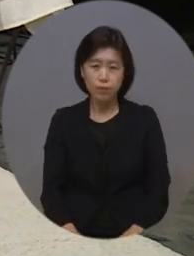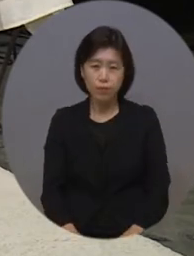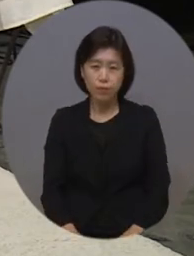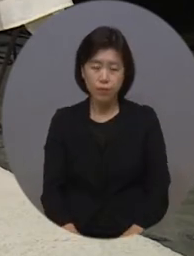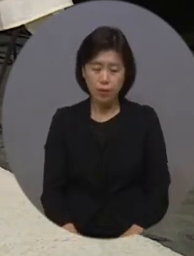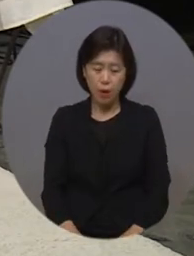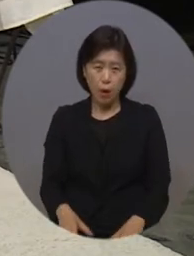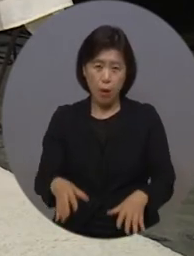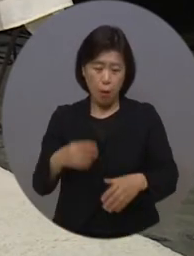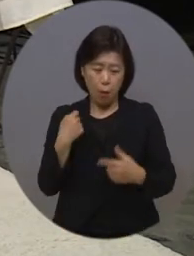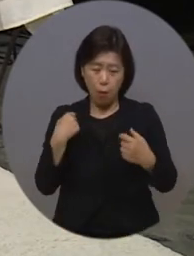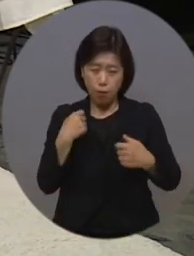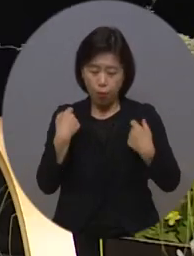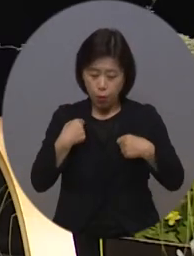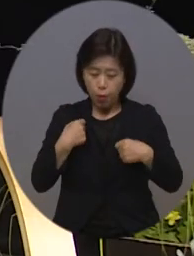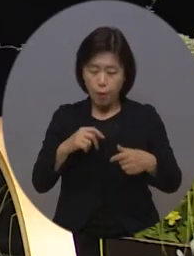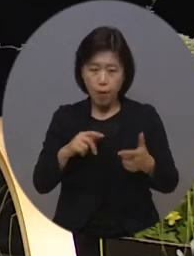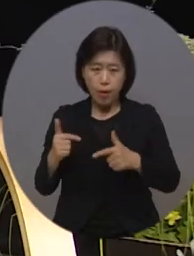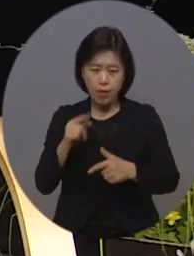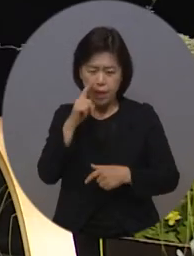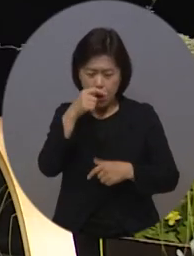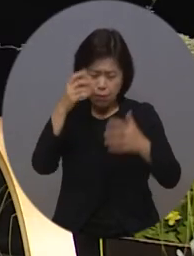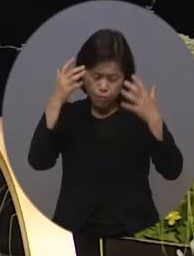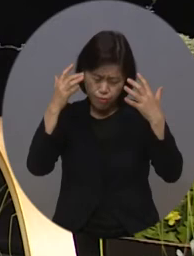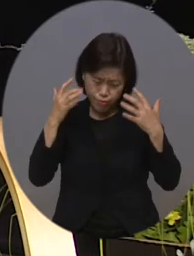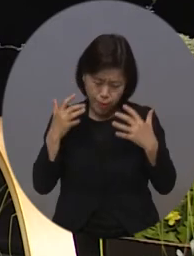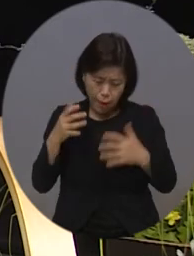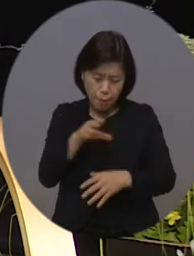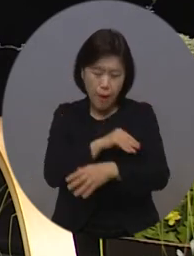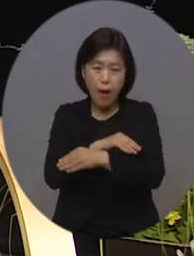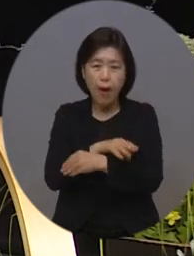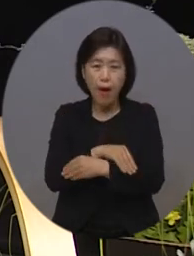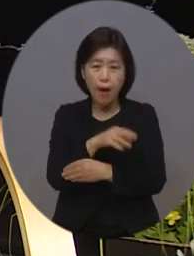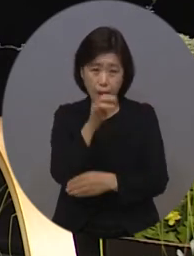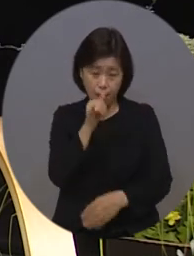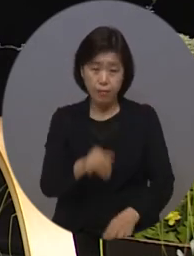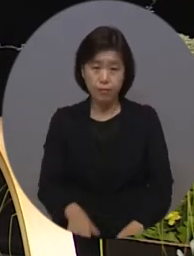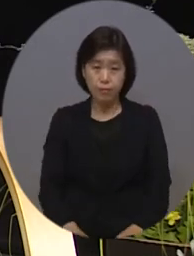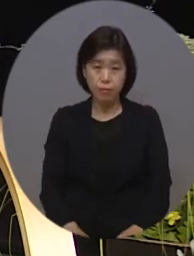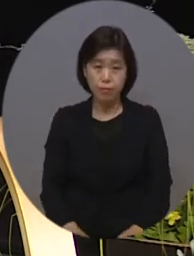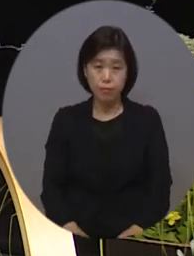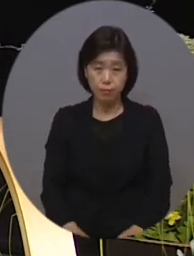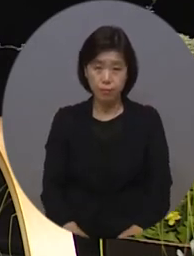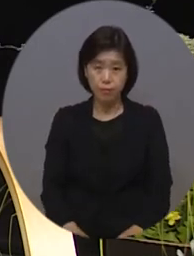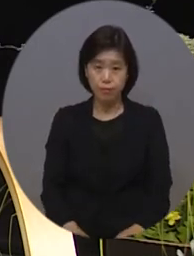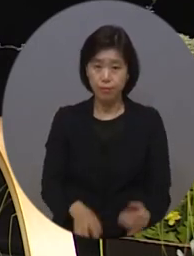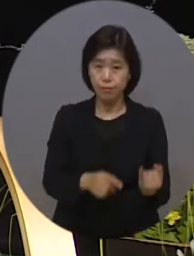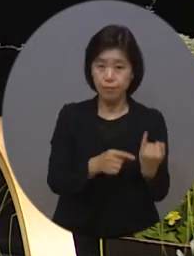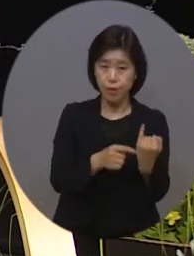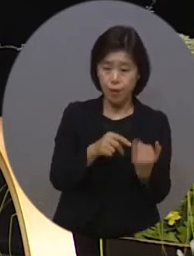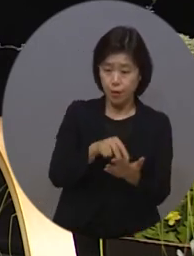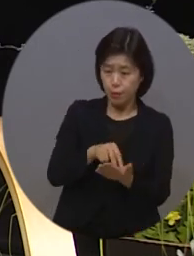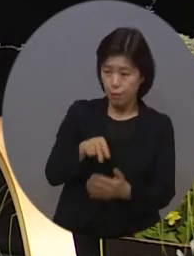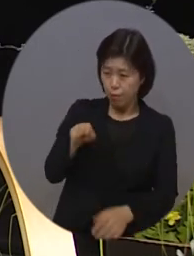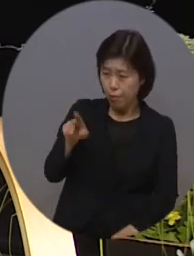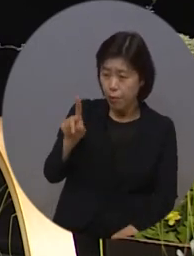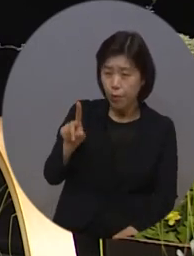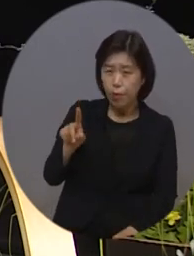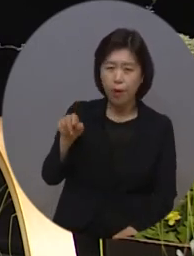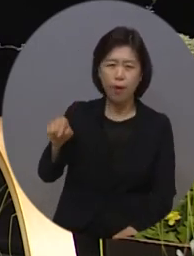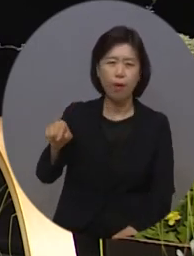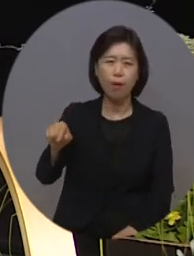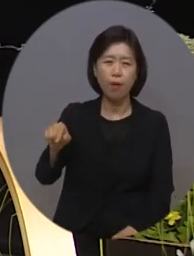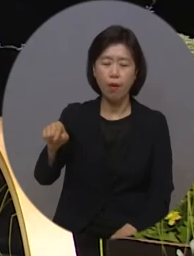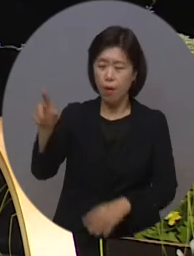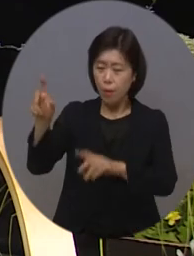지저분한 작업복을 입고 있습니다. 시인은 얼룩투성이 작업복을 쑥떡 한 덩이로 보았고